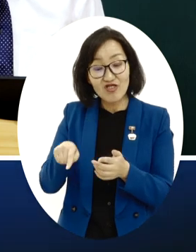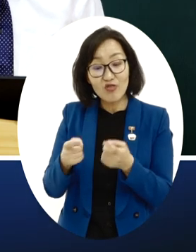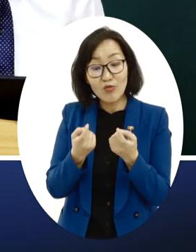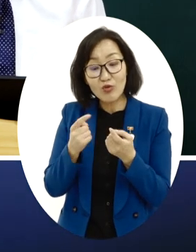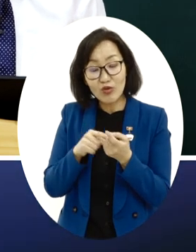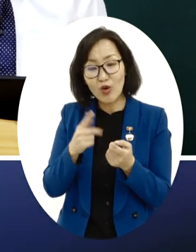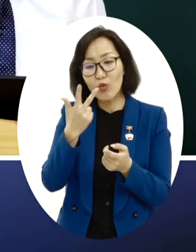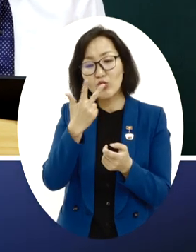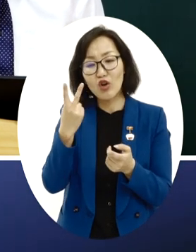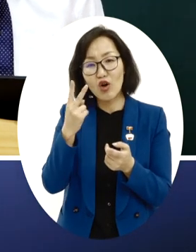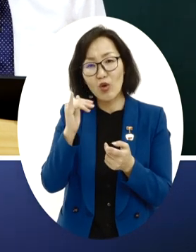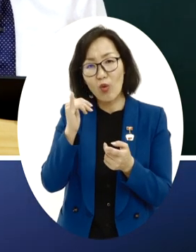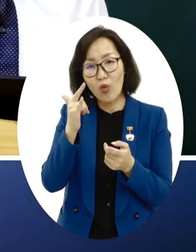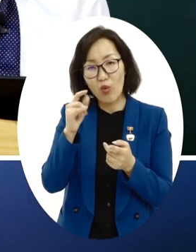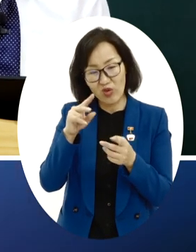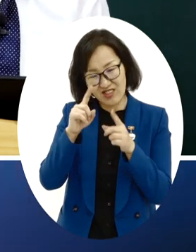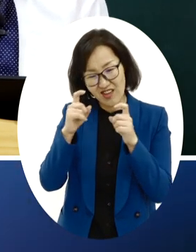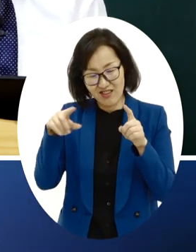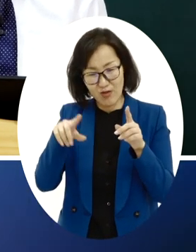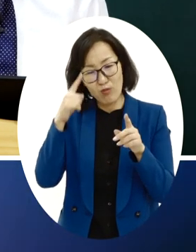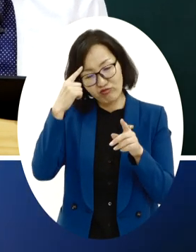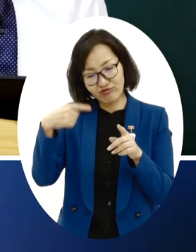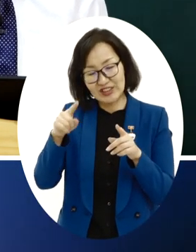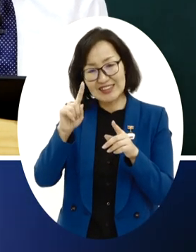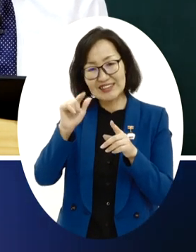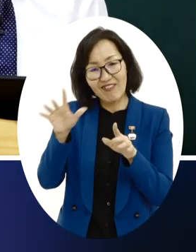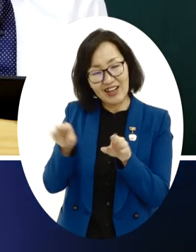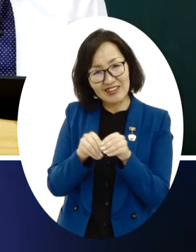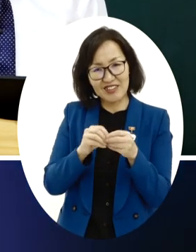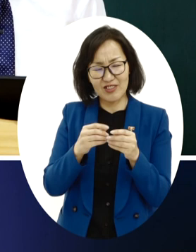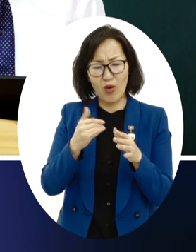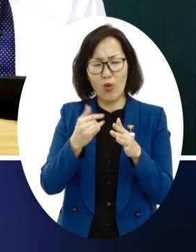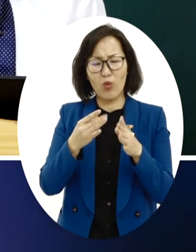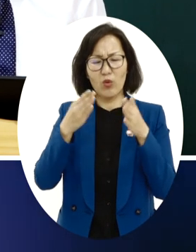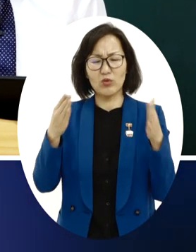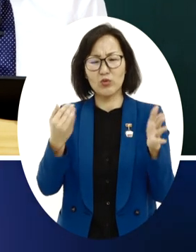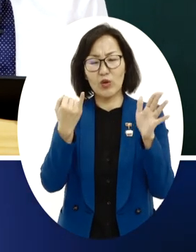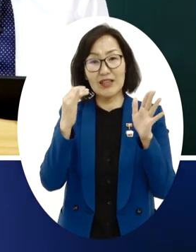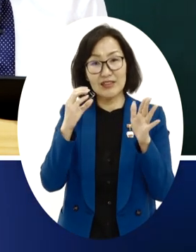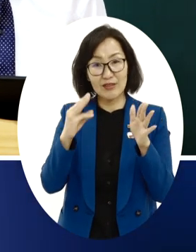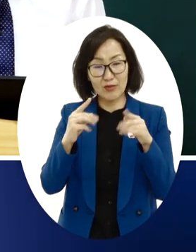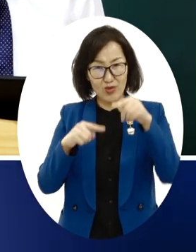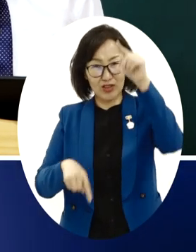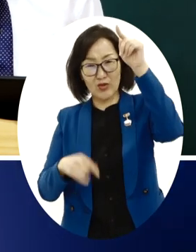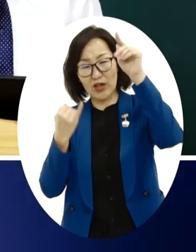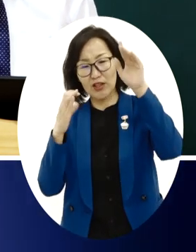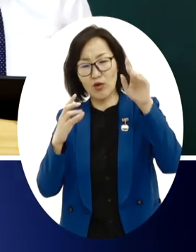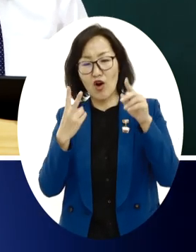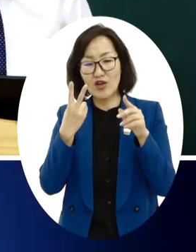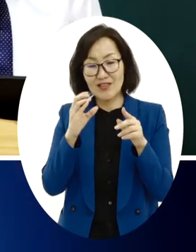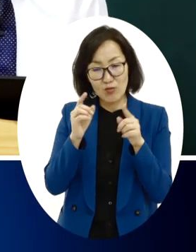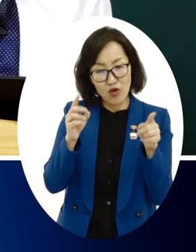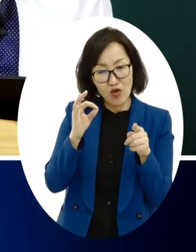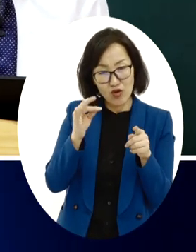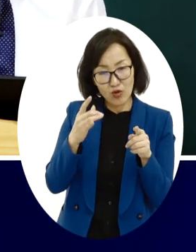Энэ Монгол хотлыг 32 угалцтай Монгол хотлын загвараар 9 метр өндөртэй, урт нь 6 метр, 2 метр өргөнтэй бүтээсэн